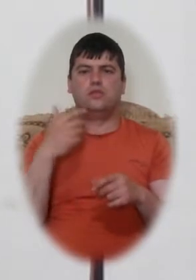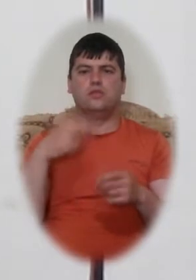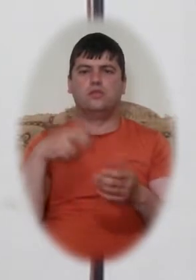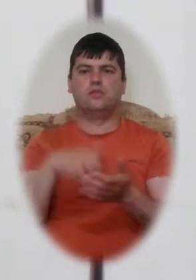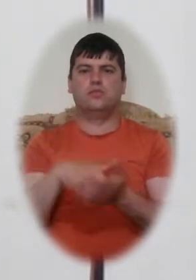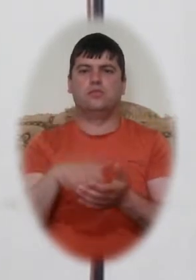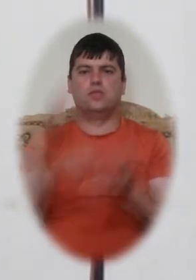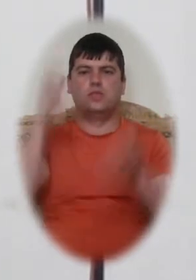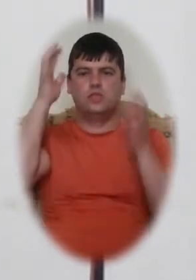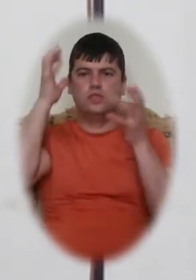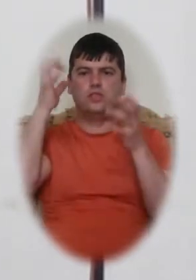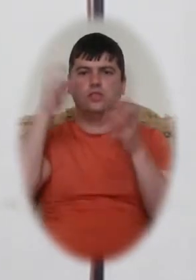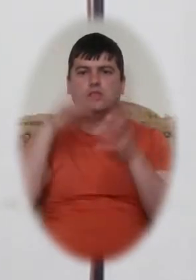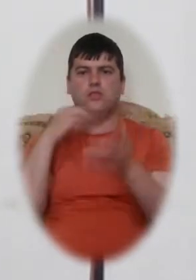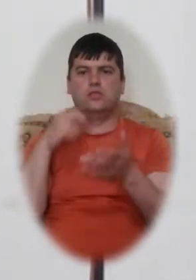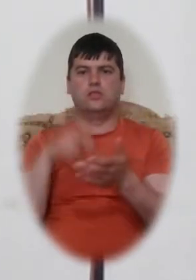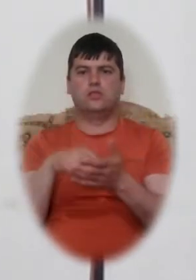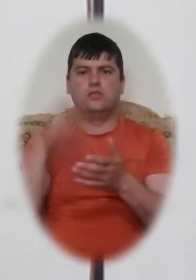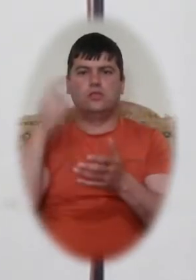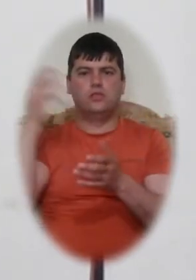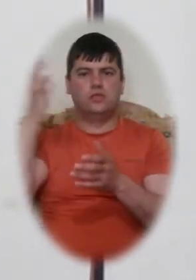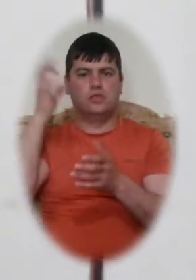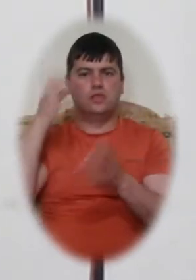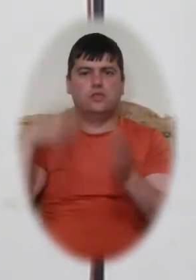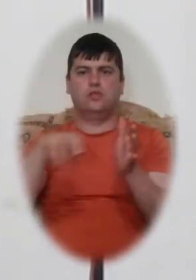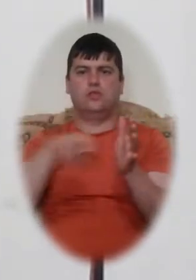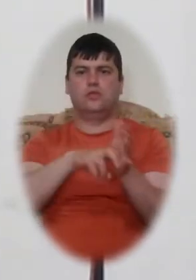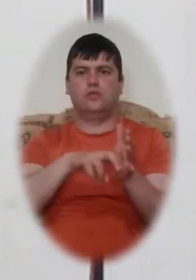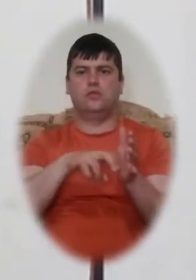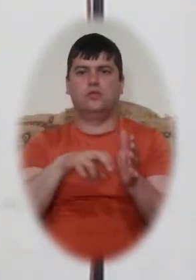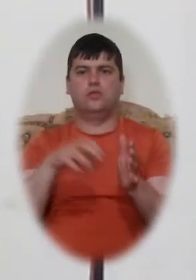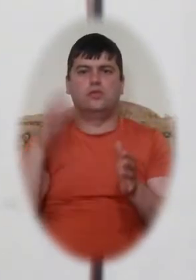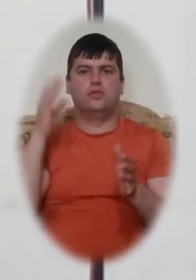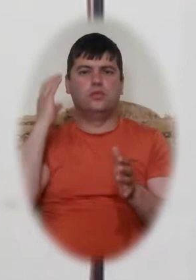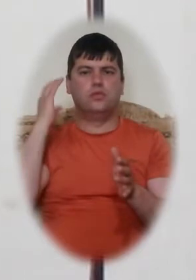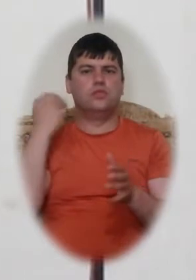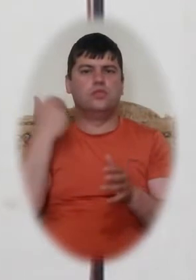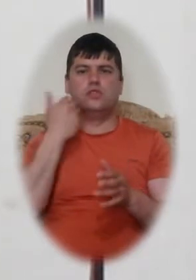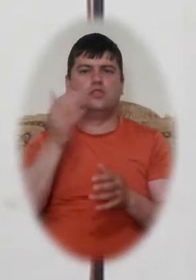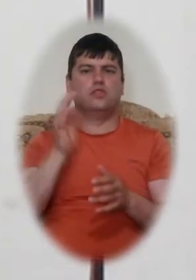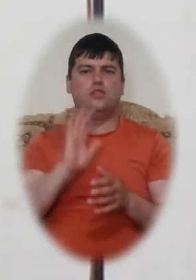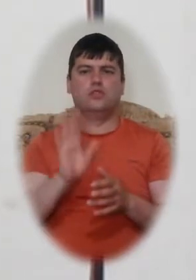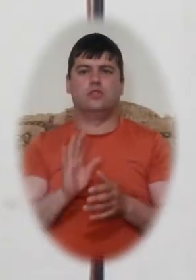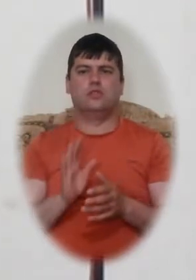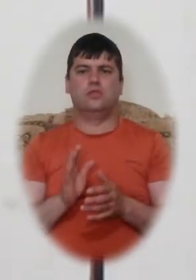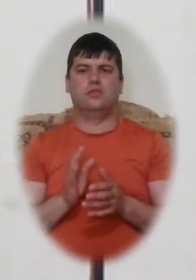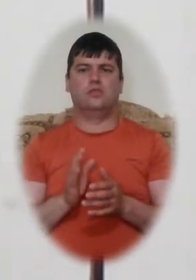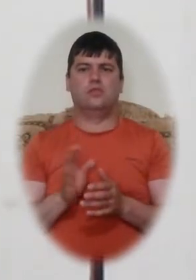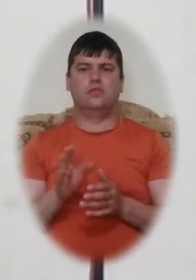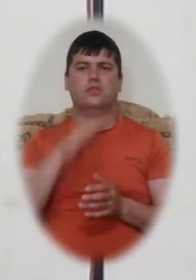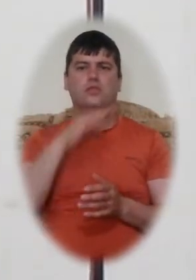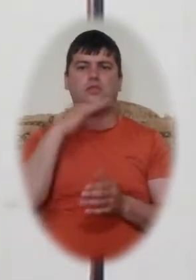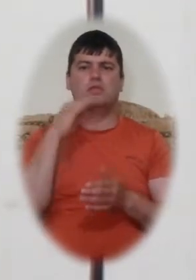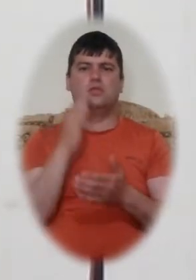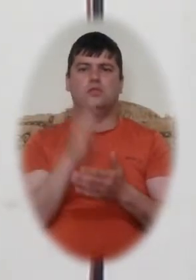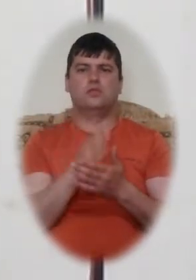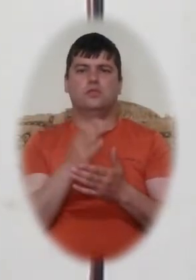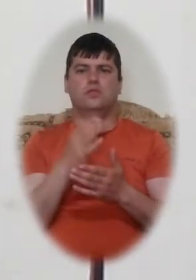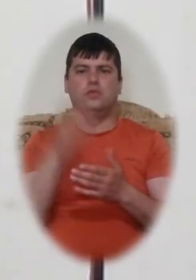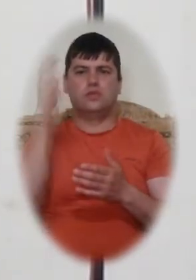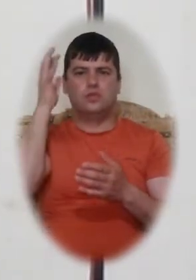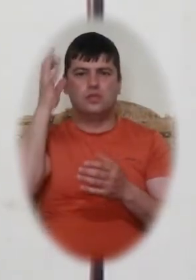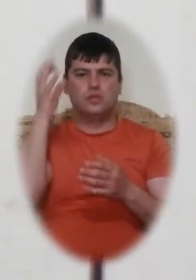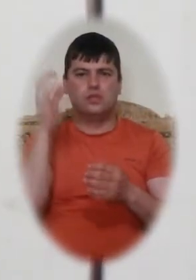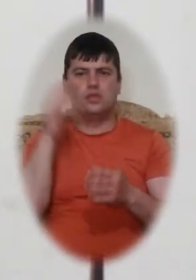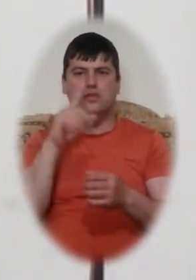ձևով սատանային խոնալում են նրա ռաջ և չեն ամաչը։ Այսո շատ շարջումներ կան ս